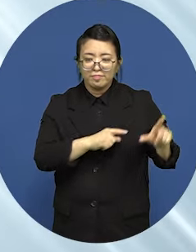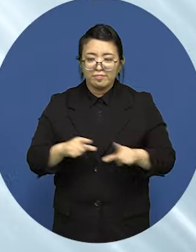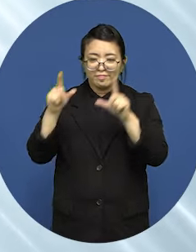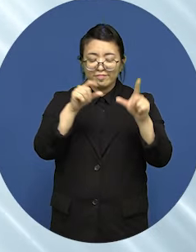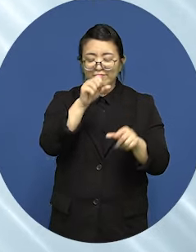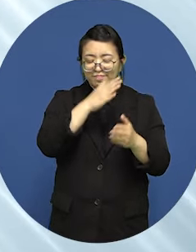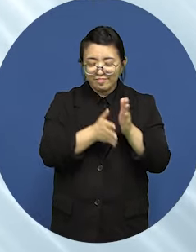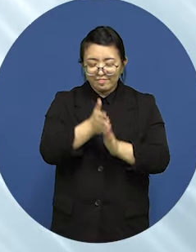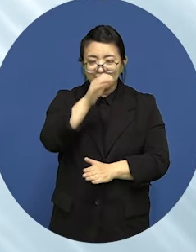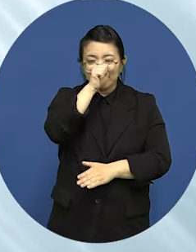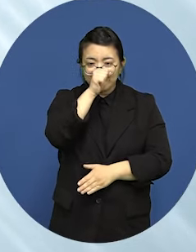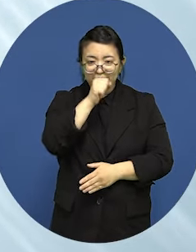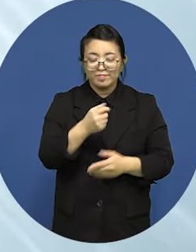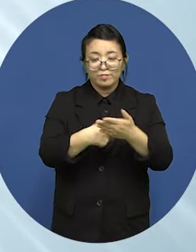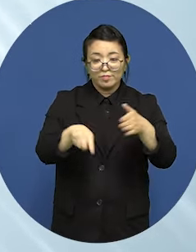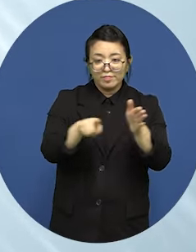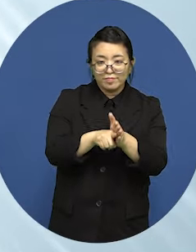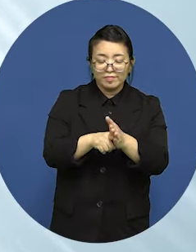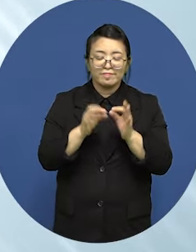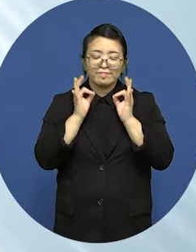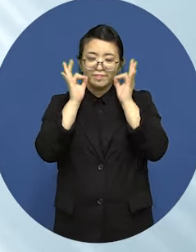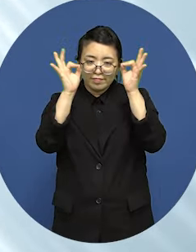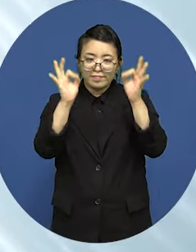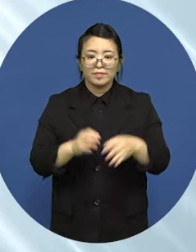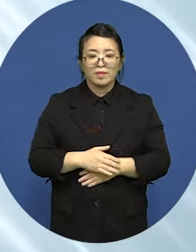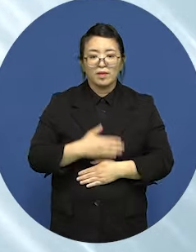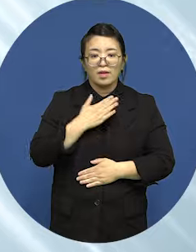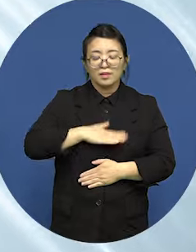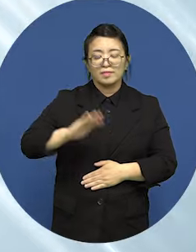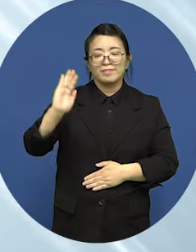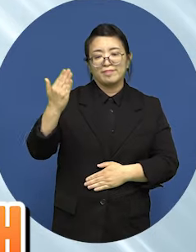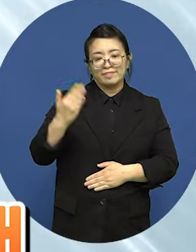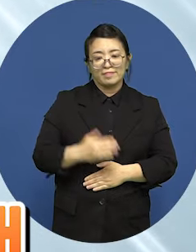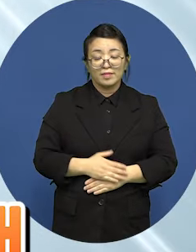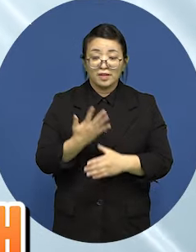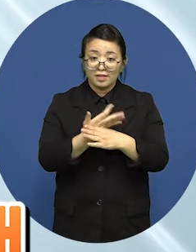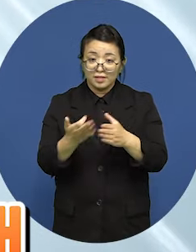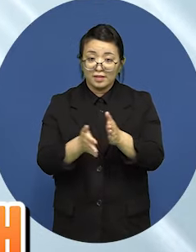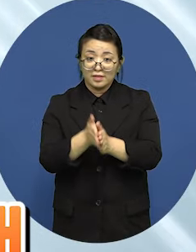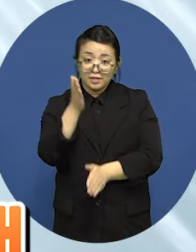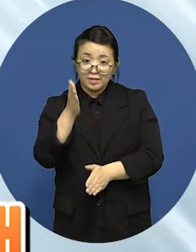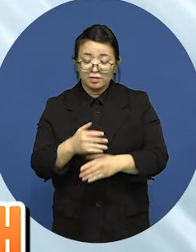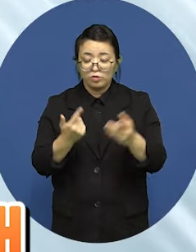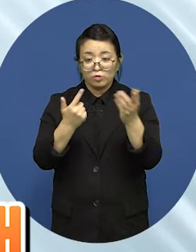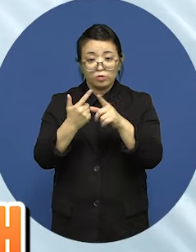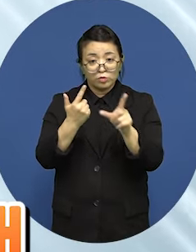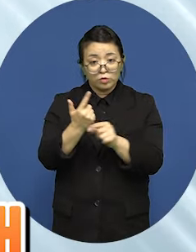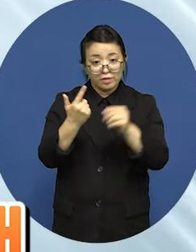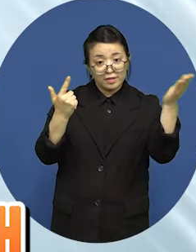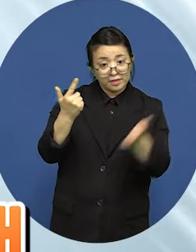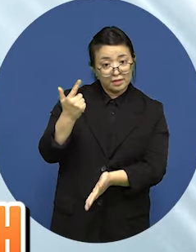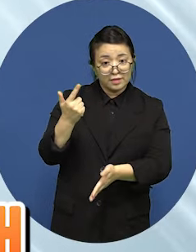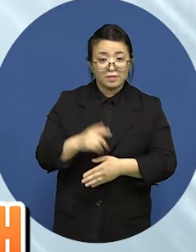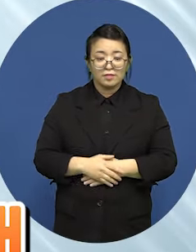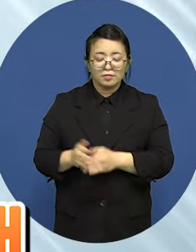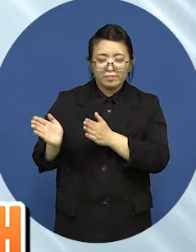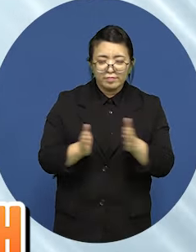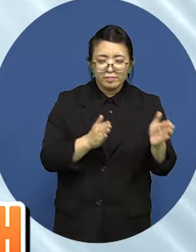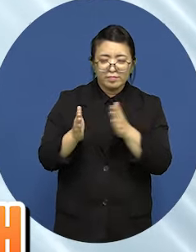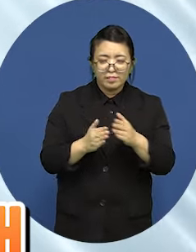노력이 다시금 느껴지는 것 같습니다. 우리 양산시는 전반기 성과를 바탕으로 후반기를 기대해보면서